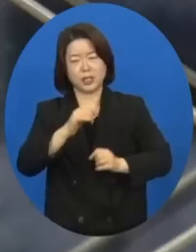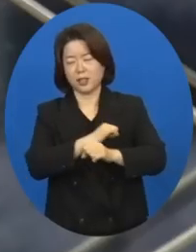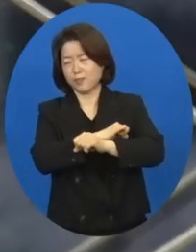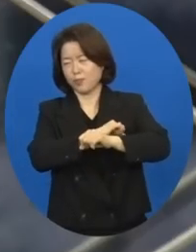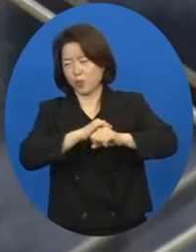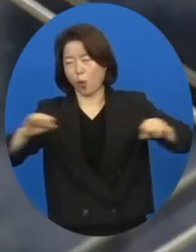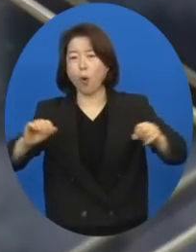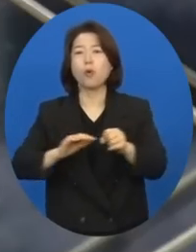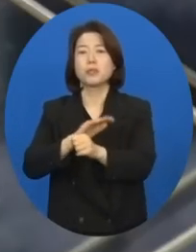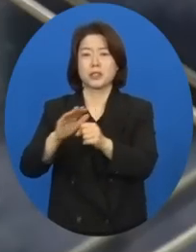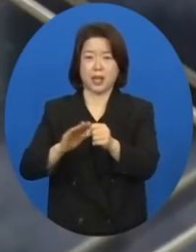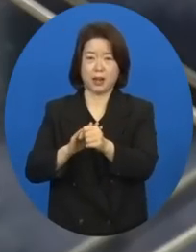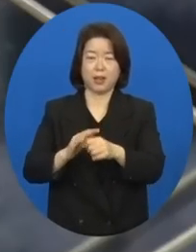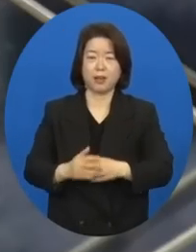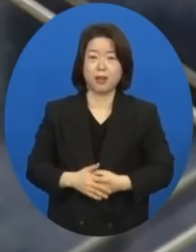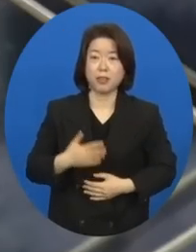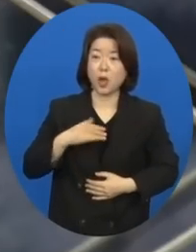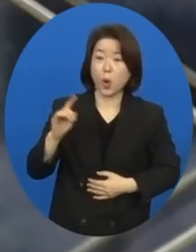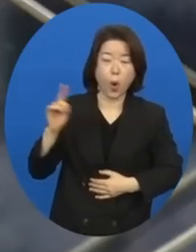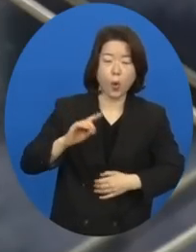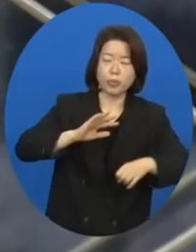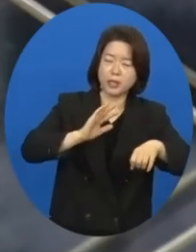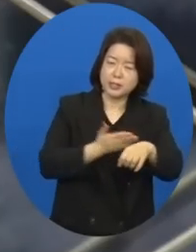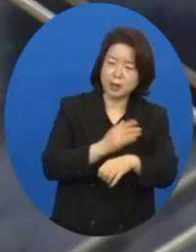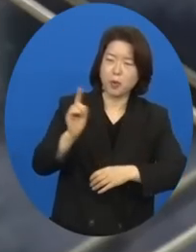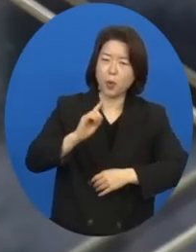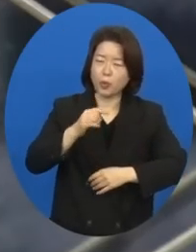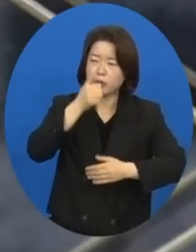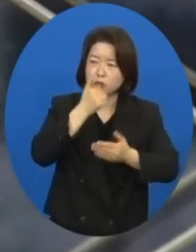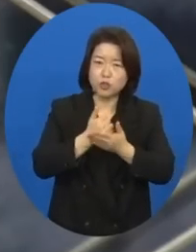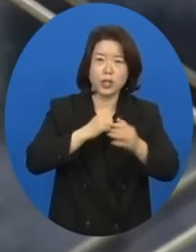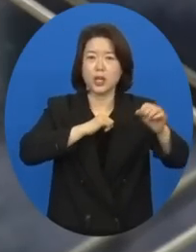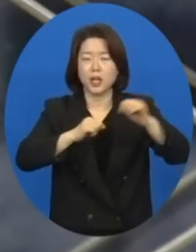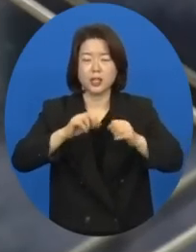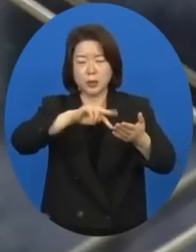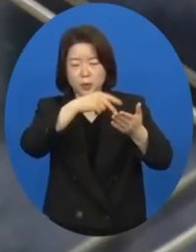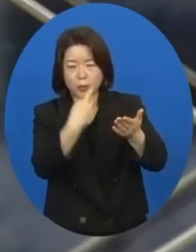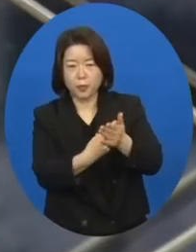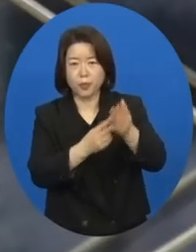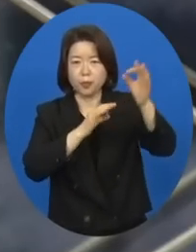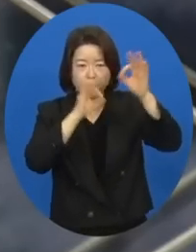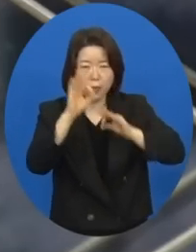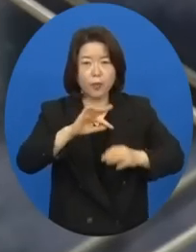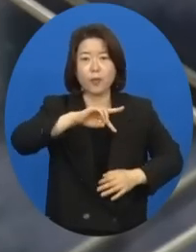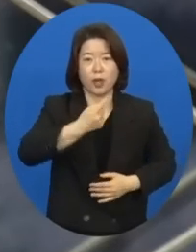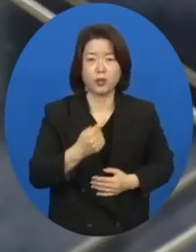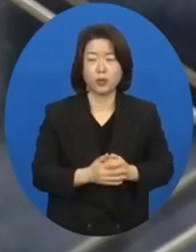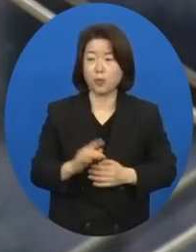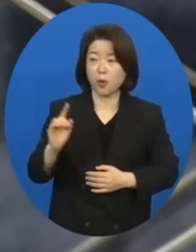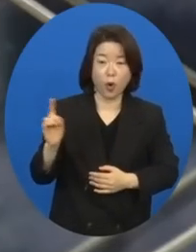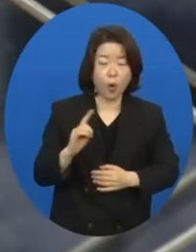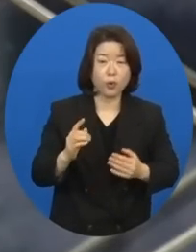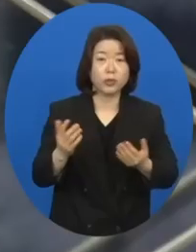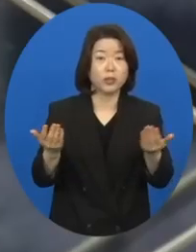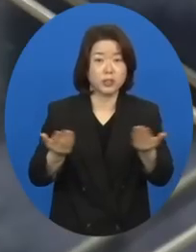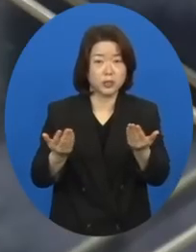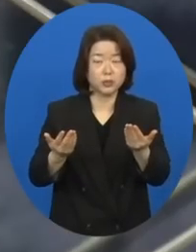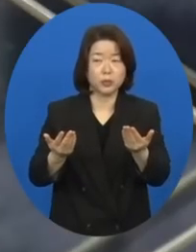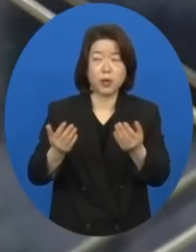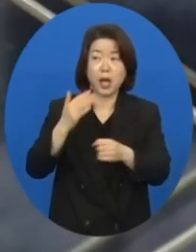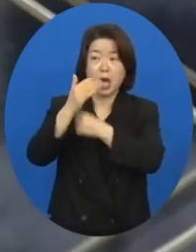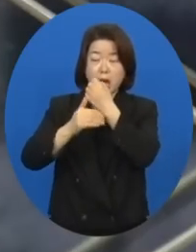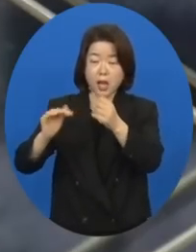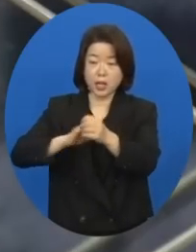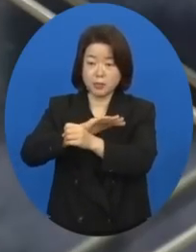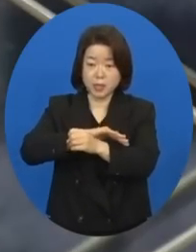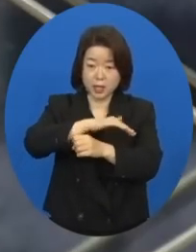사랑입니다. 내가 어떤 짓을 저질렀어도, 앞으로 어떤 일을 해서 넘어져도, 어떤 일도 나를 하나님의 그 사랑에서 몰아낼 수 있는